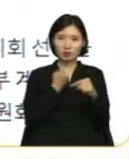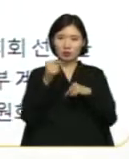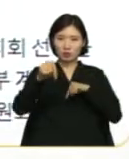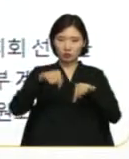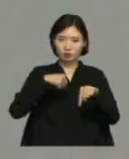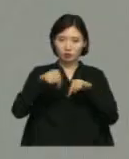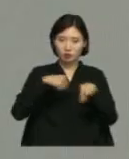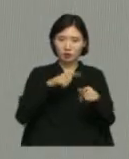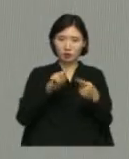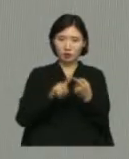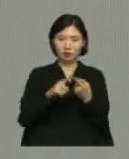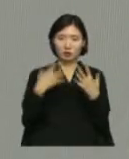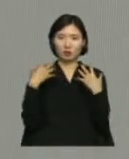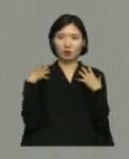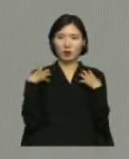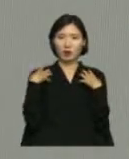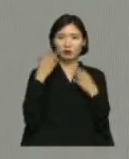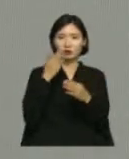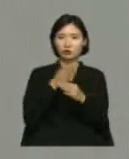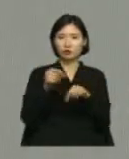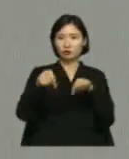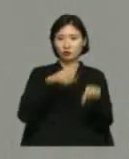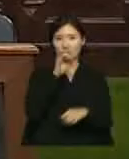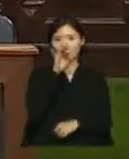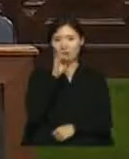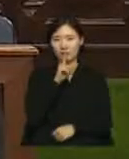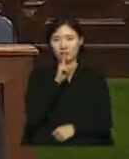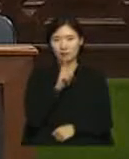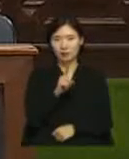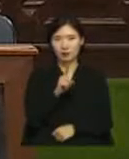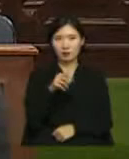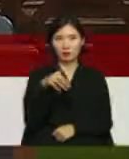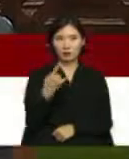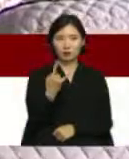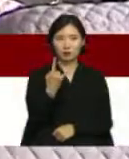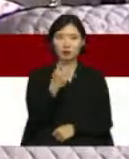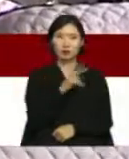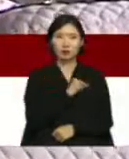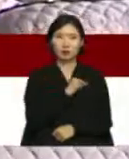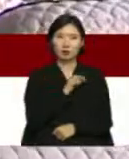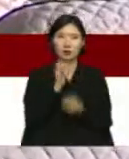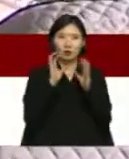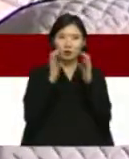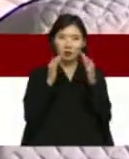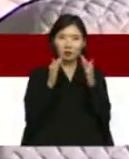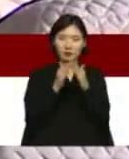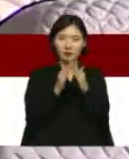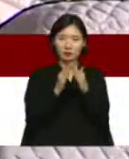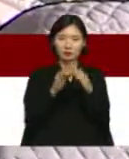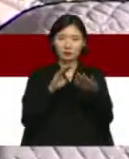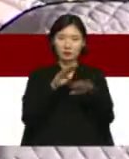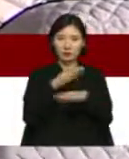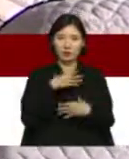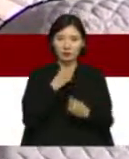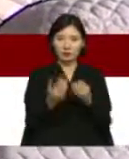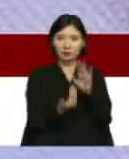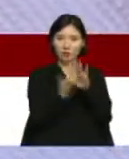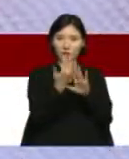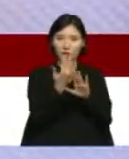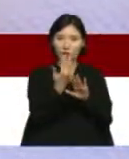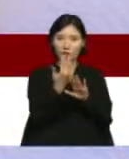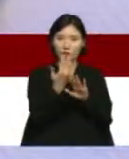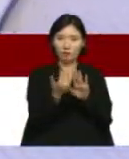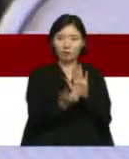주민자치회를 관이 주도해서는 안 된다는 겁니다. 최경애 의원은 어린이집 차량 안전사고를 방지하기 위해 잠자는